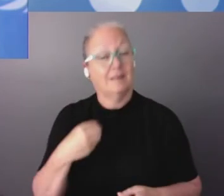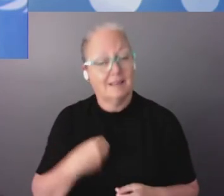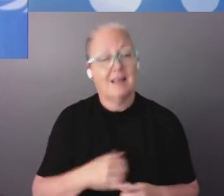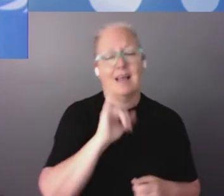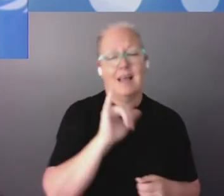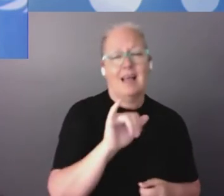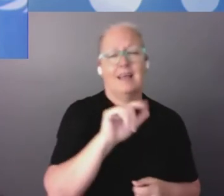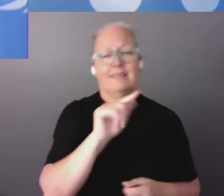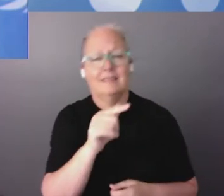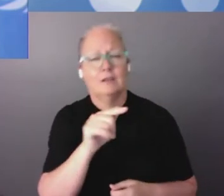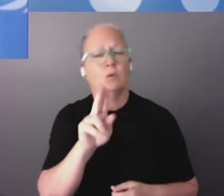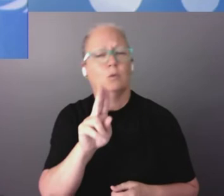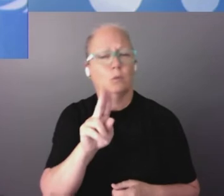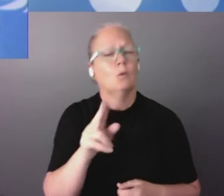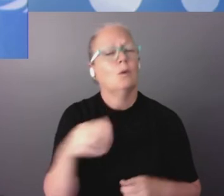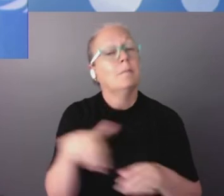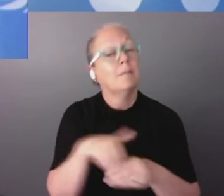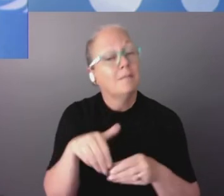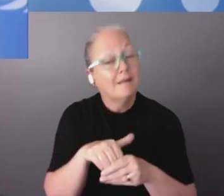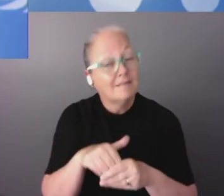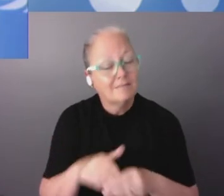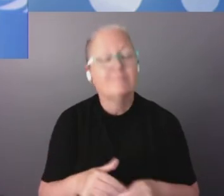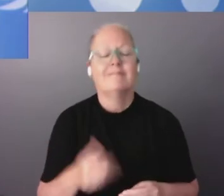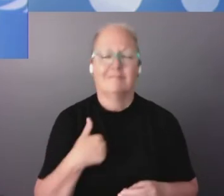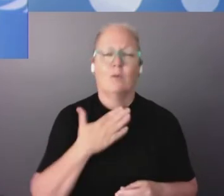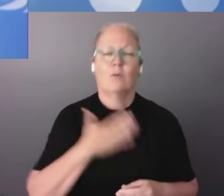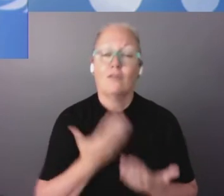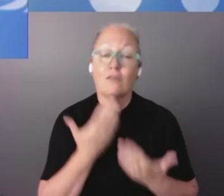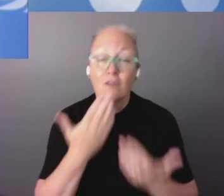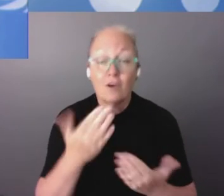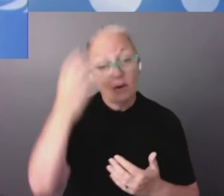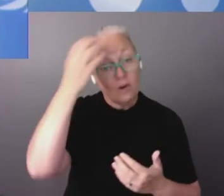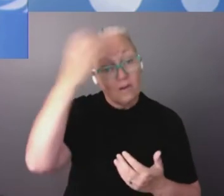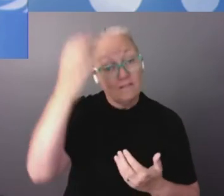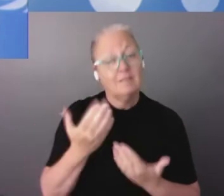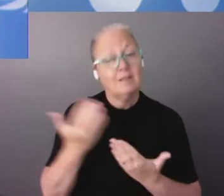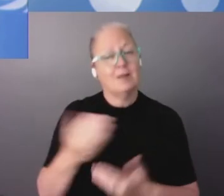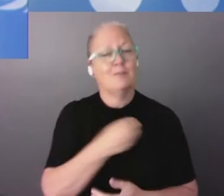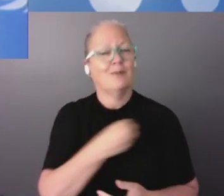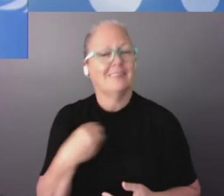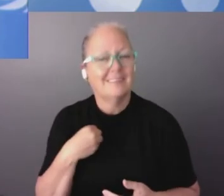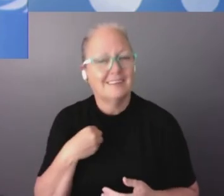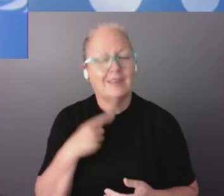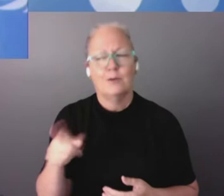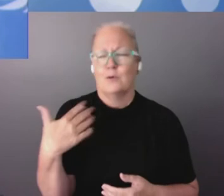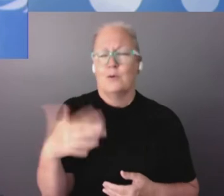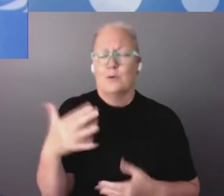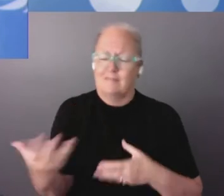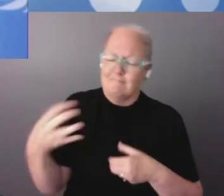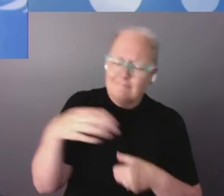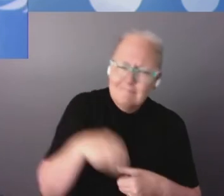cause de mon héritage polonais, de mes origines polonaises. C'est aussi une rencontre très